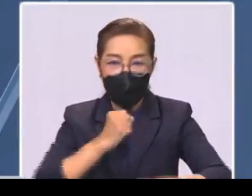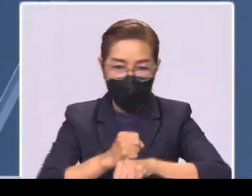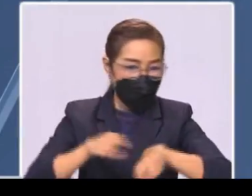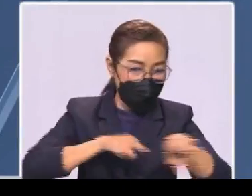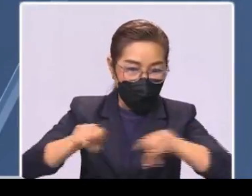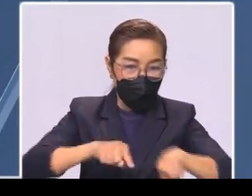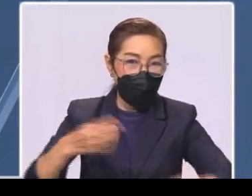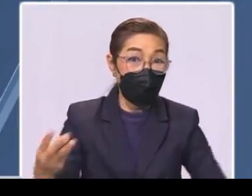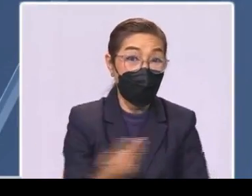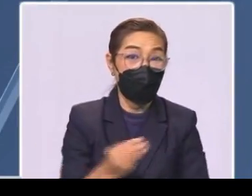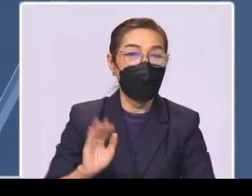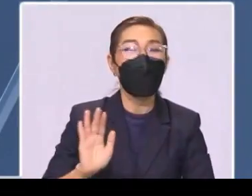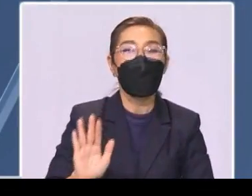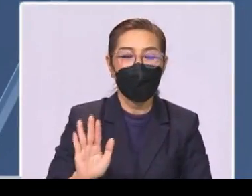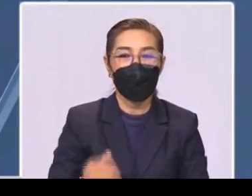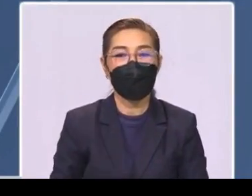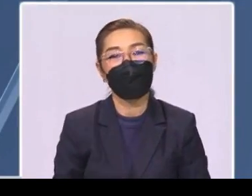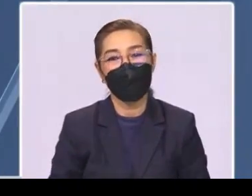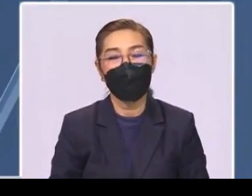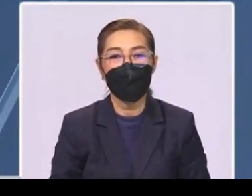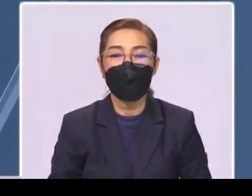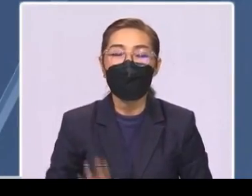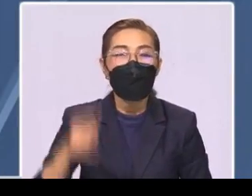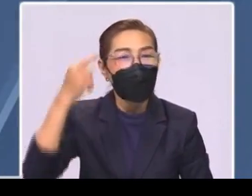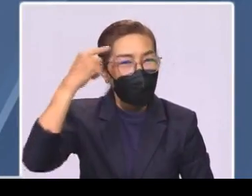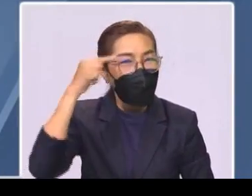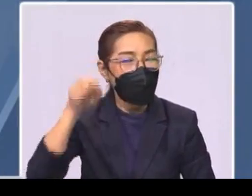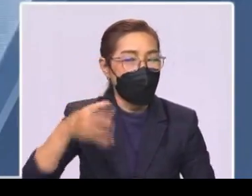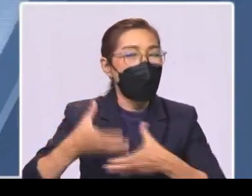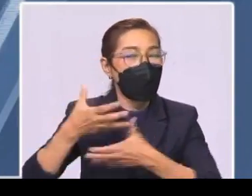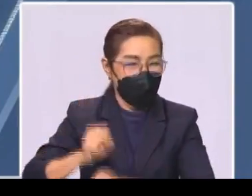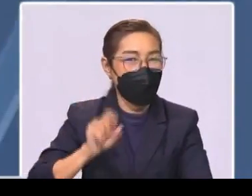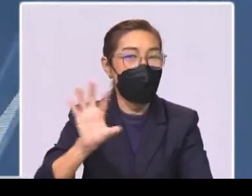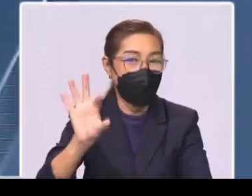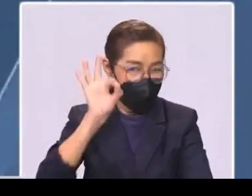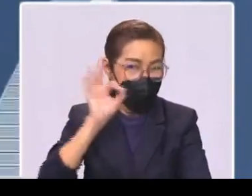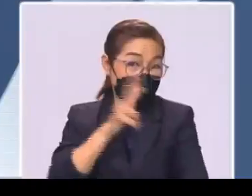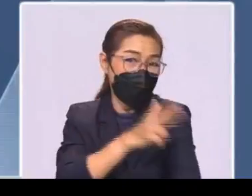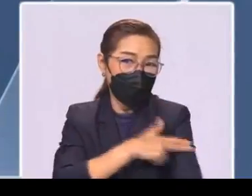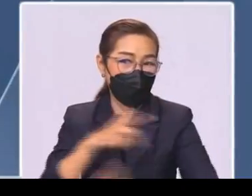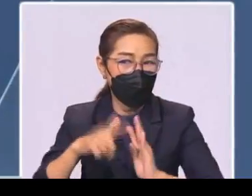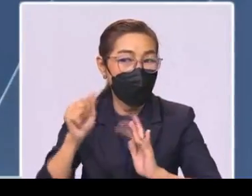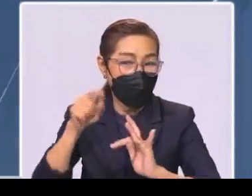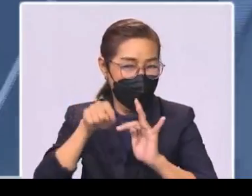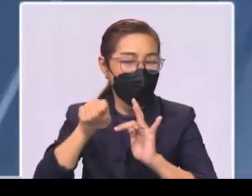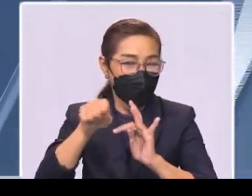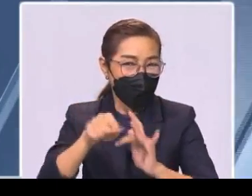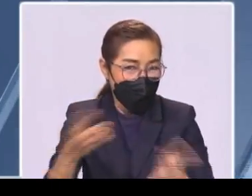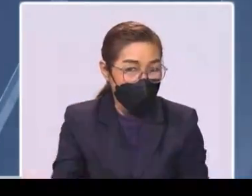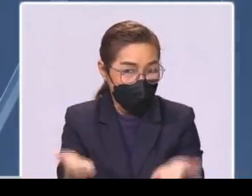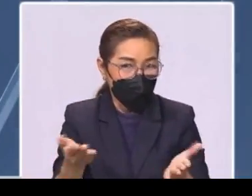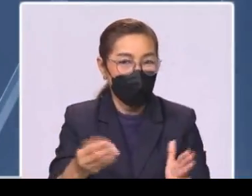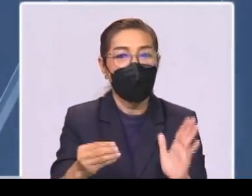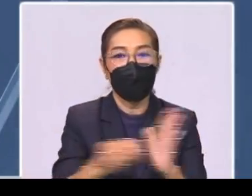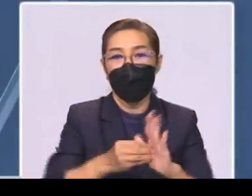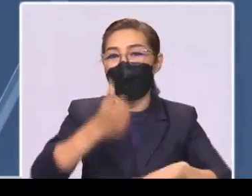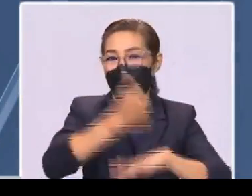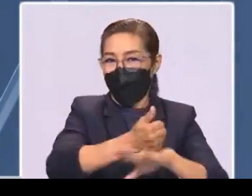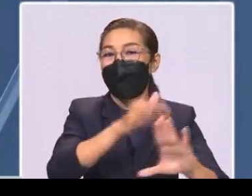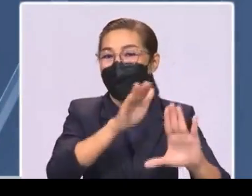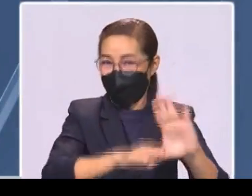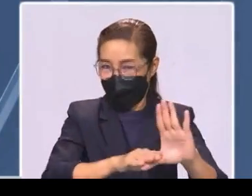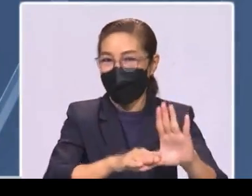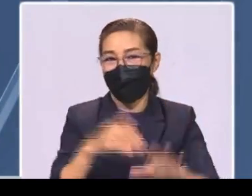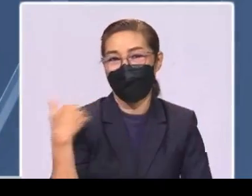อ่ะนั่นคือน่าจะเป็นผู้ที่พรรคประชาธิปัตย์เนี่ยอืนะครับให้การสนับสนุนมีอีกมั้ยคะอ้าวนอก